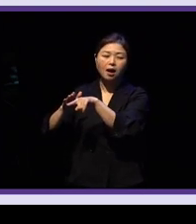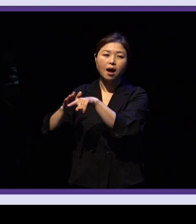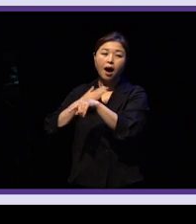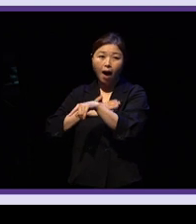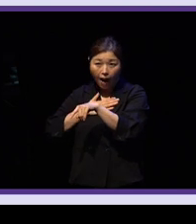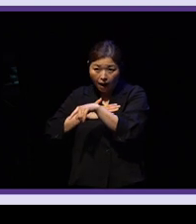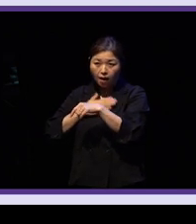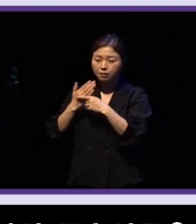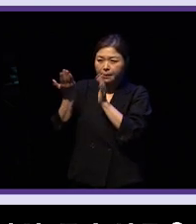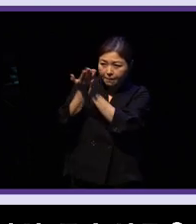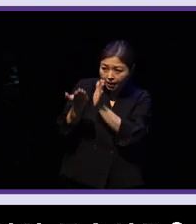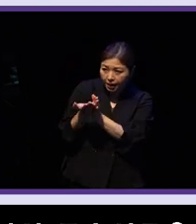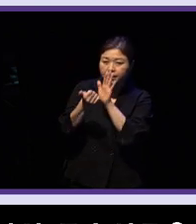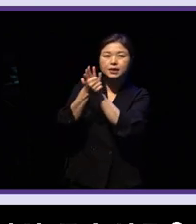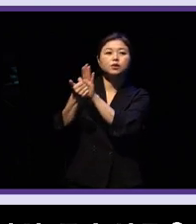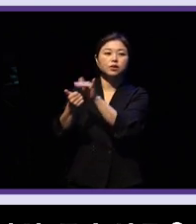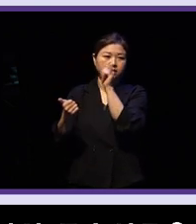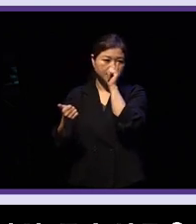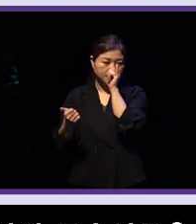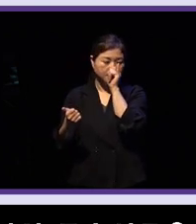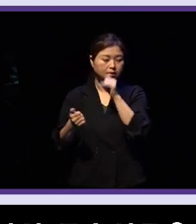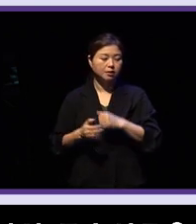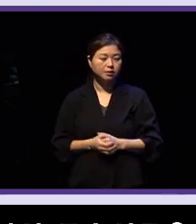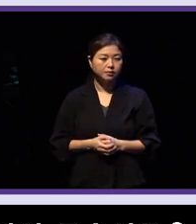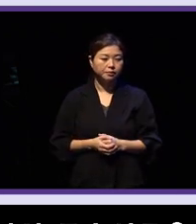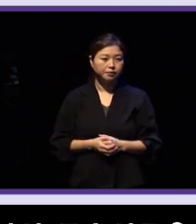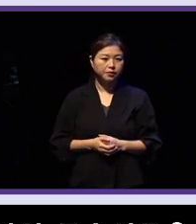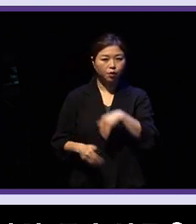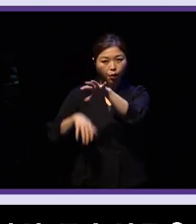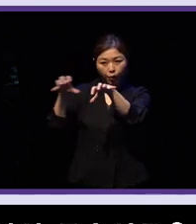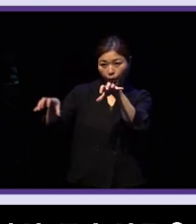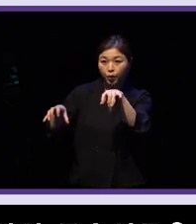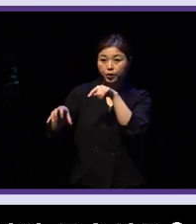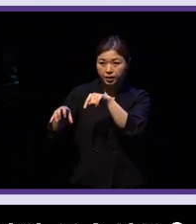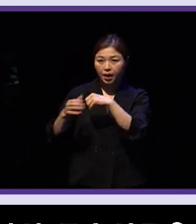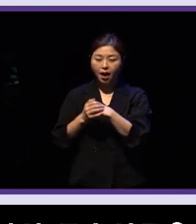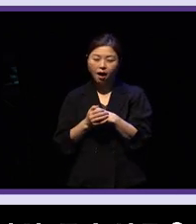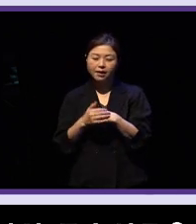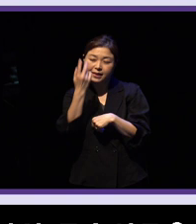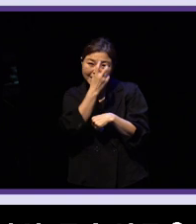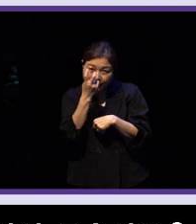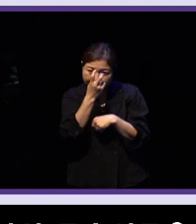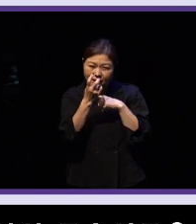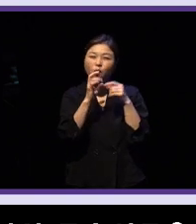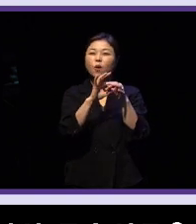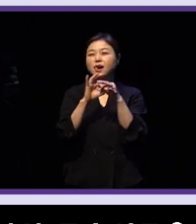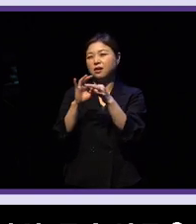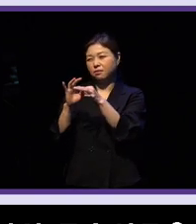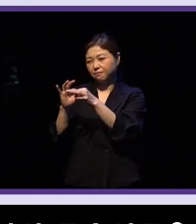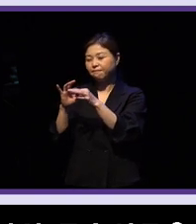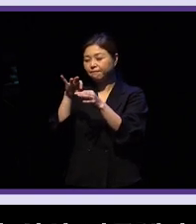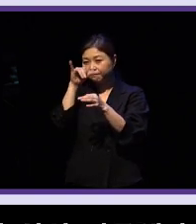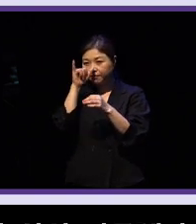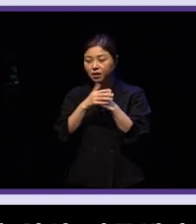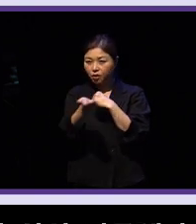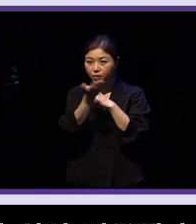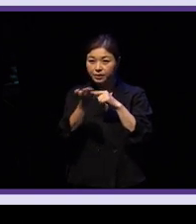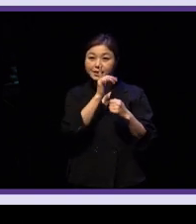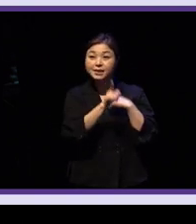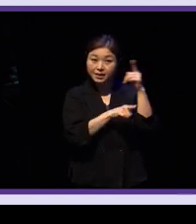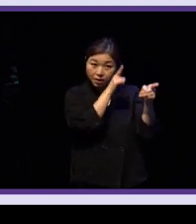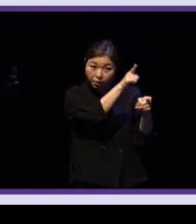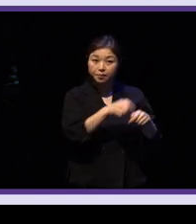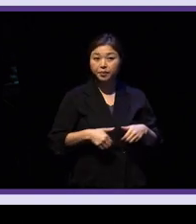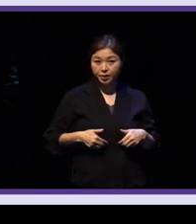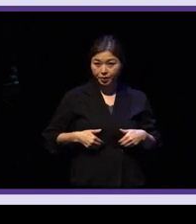고려한 맞춤형 프로그램들을 지원하고 있기 때문에 그런 부분들의 곳곳에 힘이 기준에 다 녹아 들어가 있거든요 그런 걸 충분히 감안하셔서 신청을